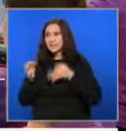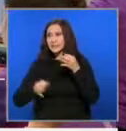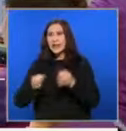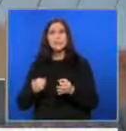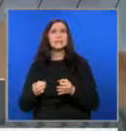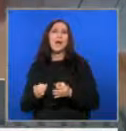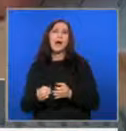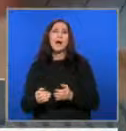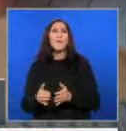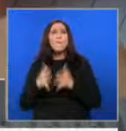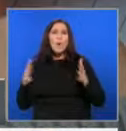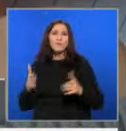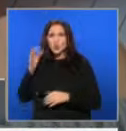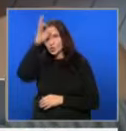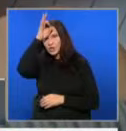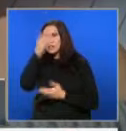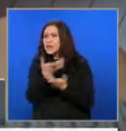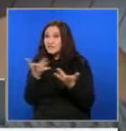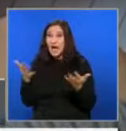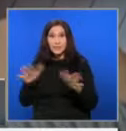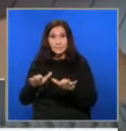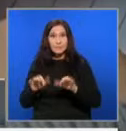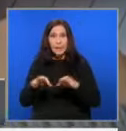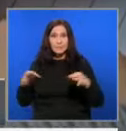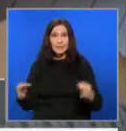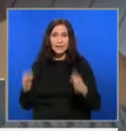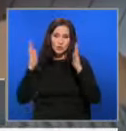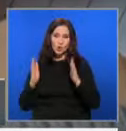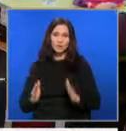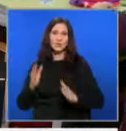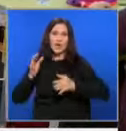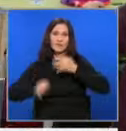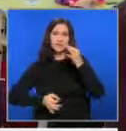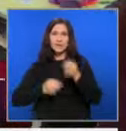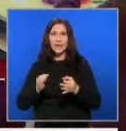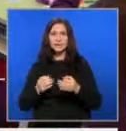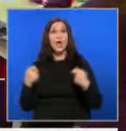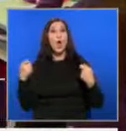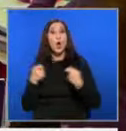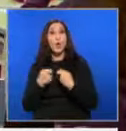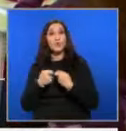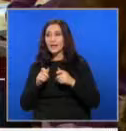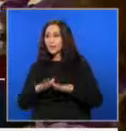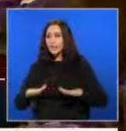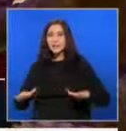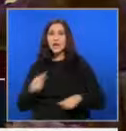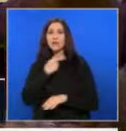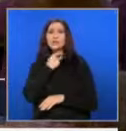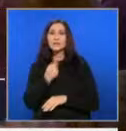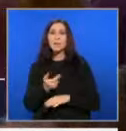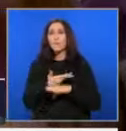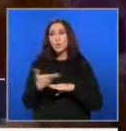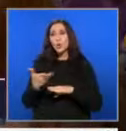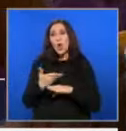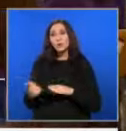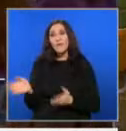са предимно ученици. Навсякъде се предприемат мерки за ограничаване на заразата. Контактните деца от класа